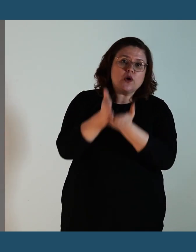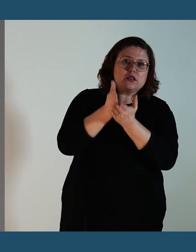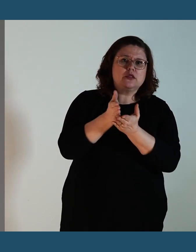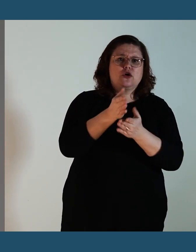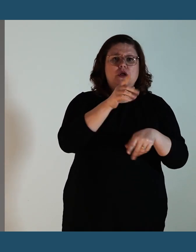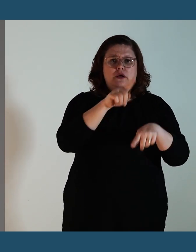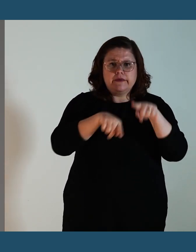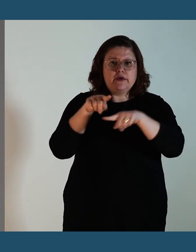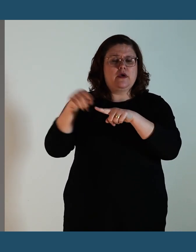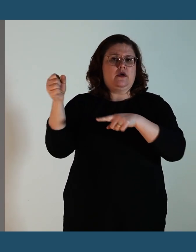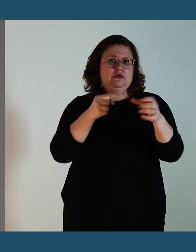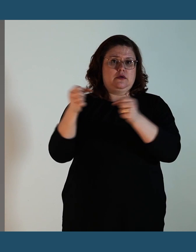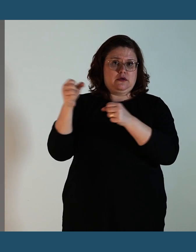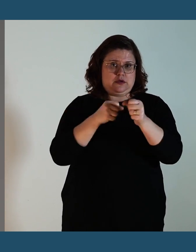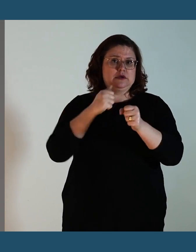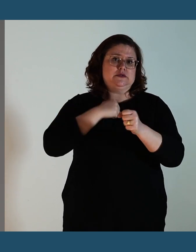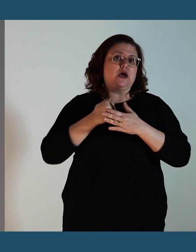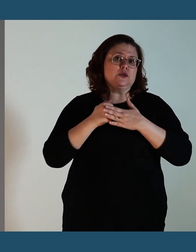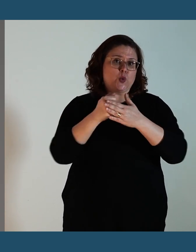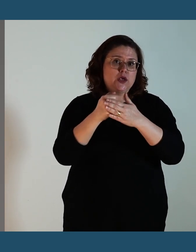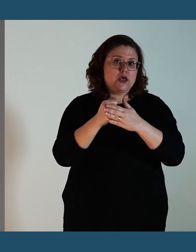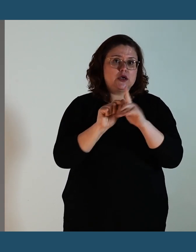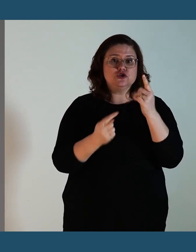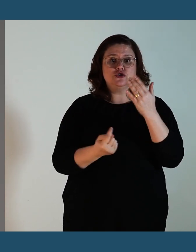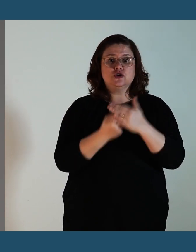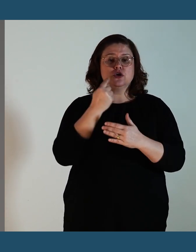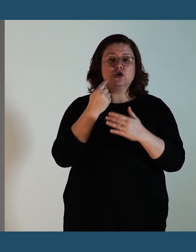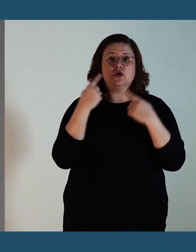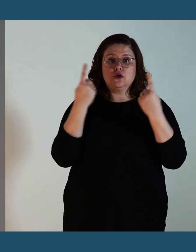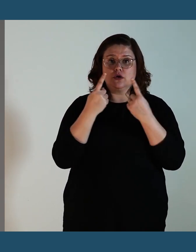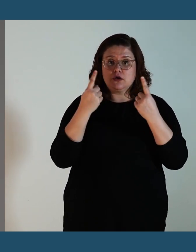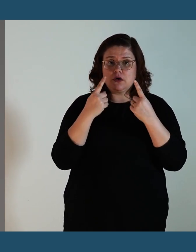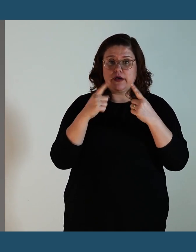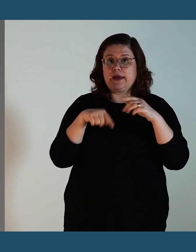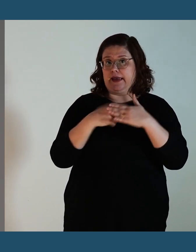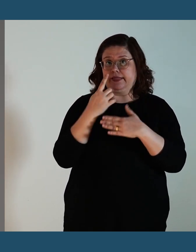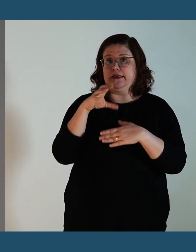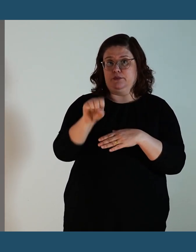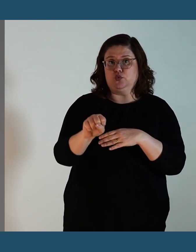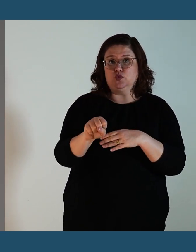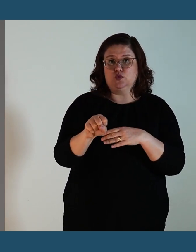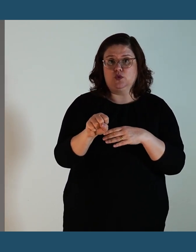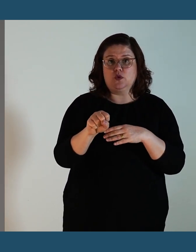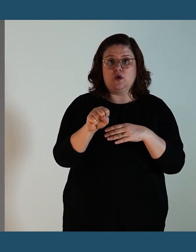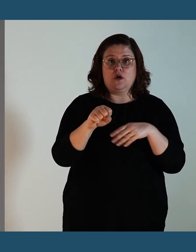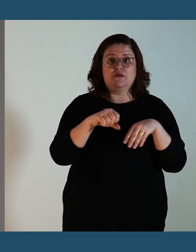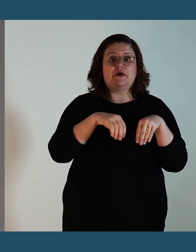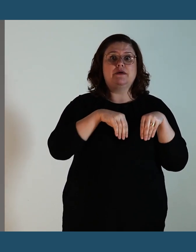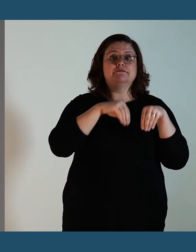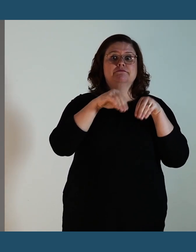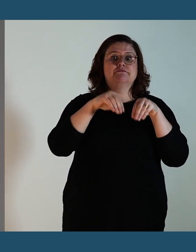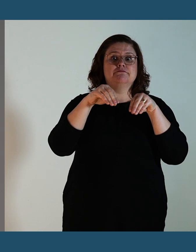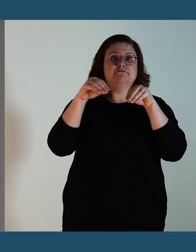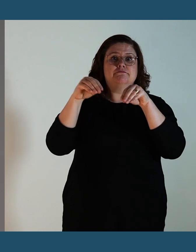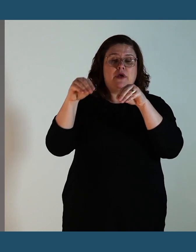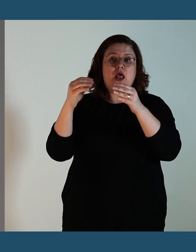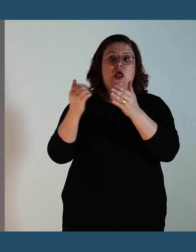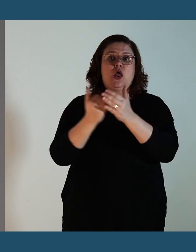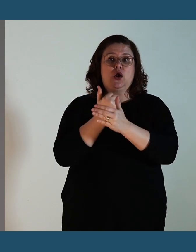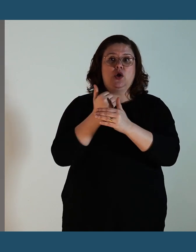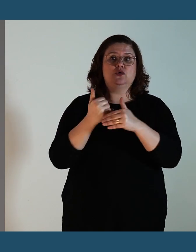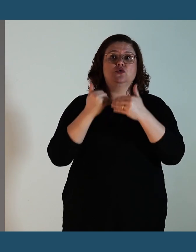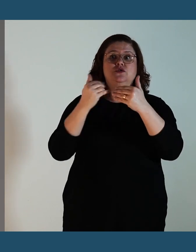myöskin, jotta tarvittaessa tilanteisiin pystytään puuttumaan heti, eikä vasta sitten, kun löytyy